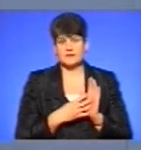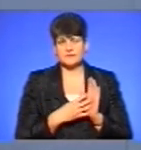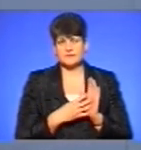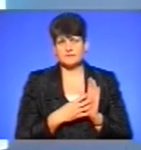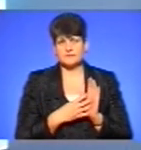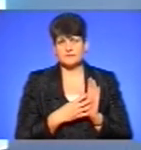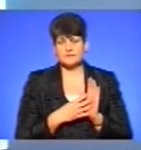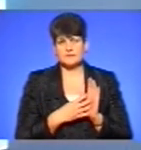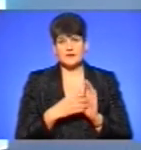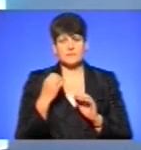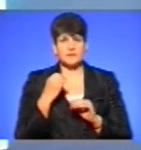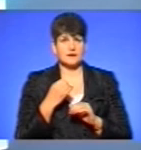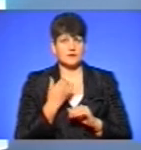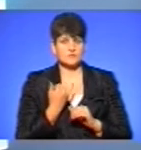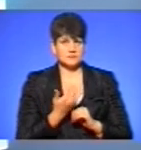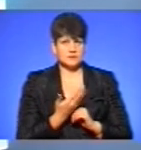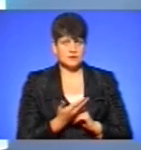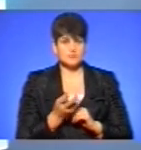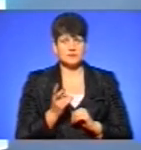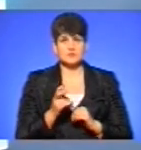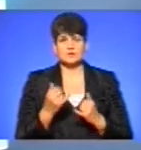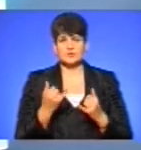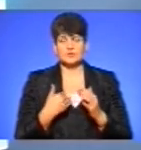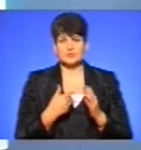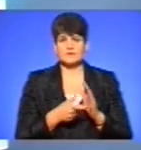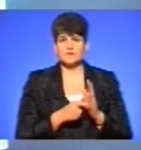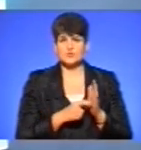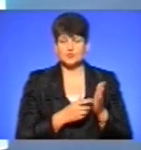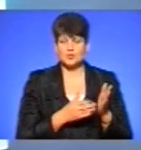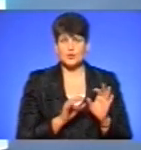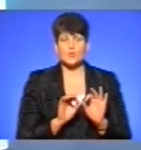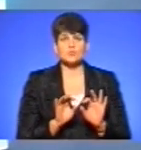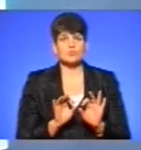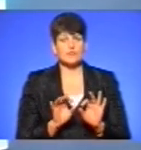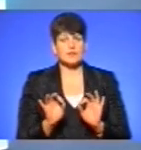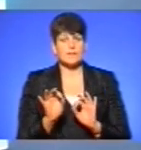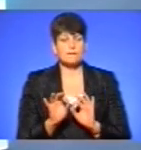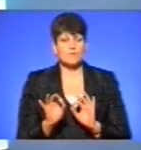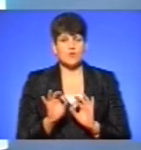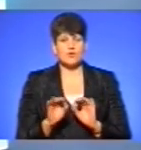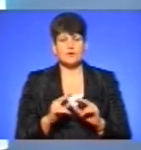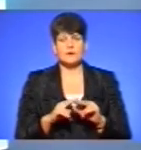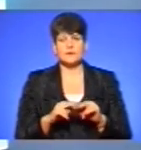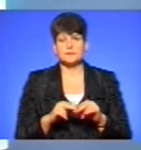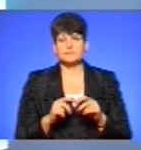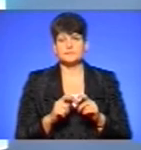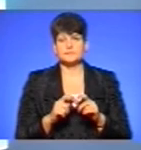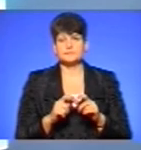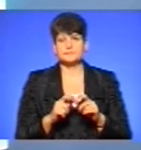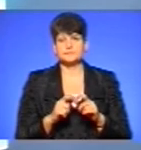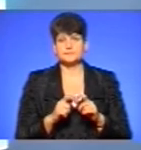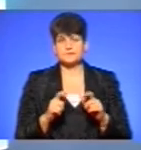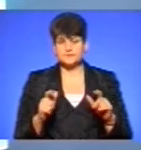27-13-89. Добре, я наразі вам дуже дякую, що завітали сьогодні на студію, розповіли про ID-картки, їхнє оформлення. Я